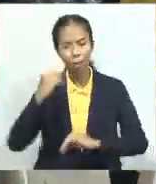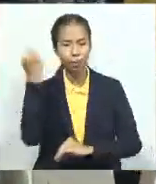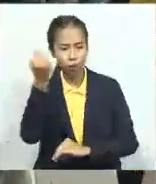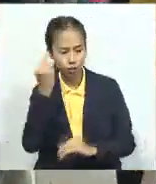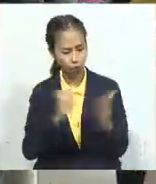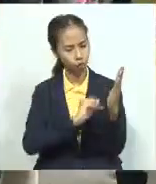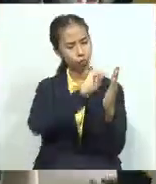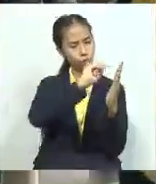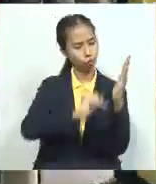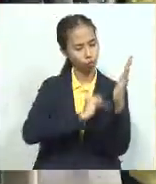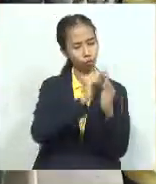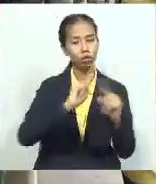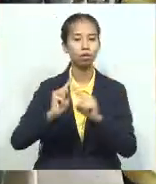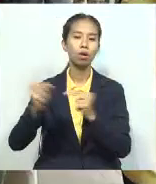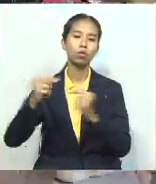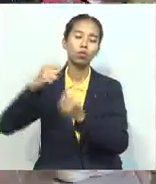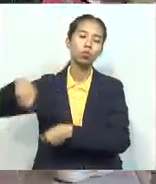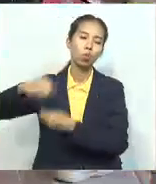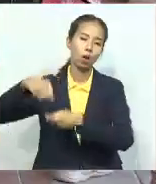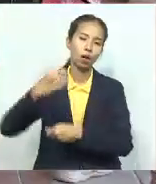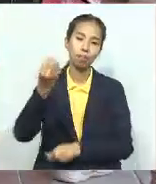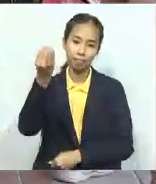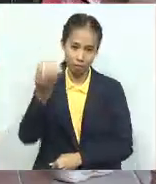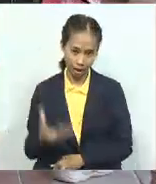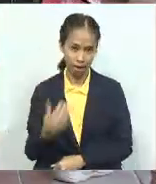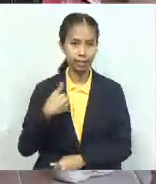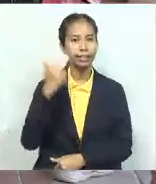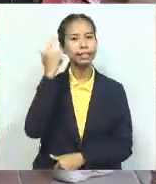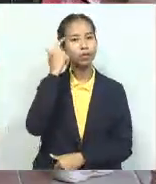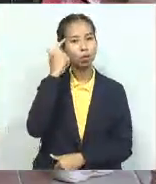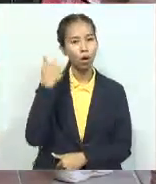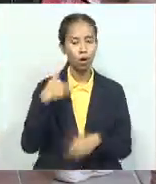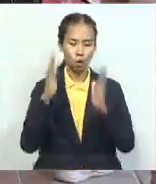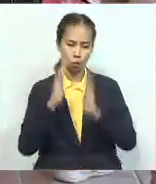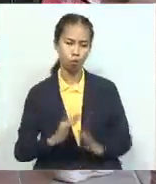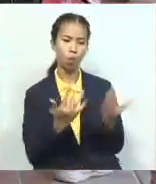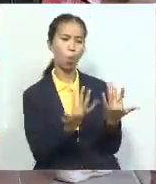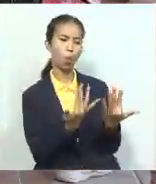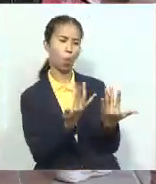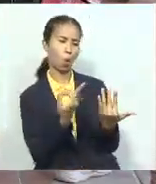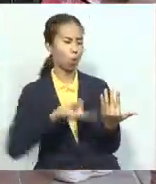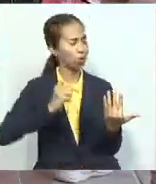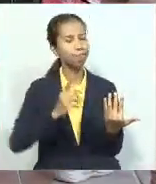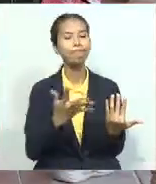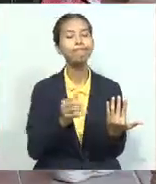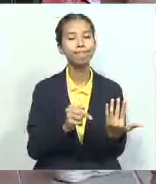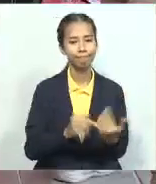างจังหวัดในช่วงเทศกาลสงกรานต์เป็นจำนวนมากแต่มั่นใจว่าจะไม่มีผู้โดยสารตกค้างอย่างแน่นอน